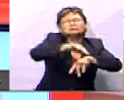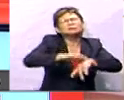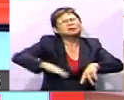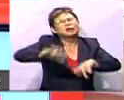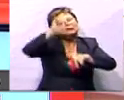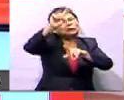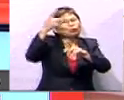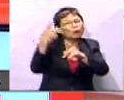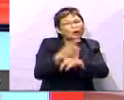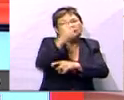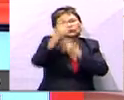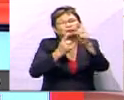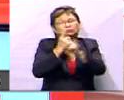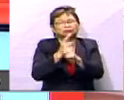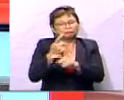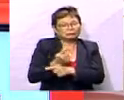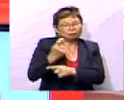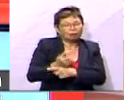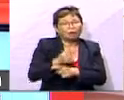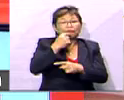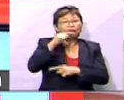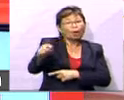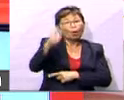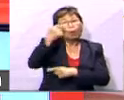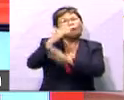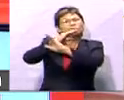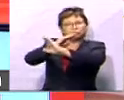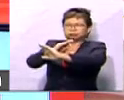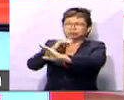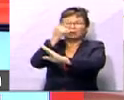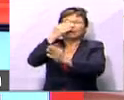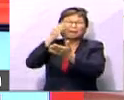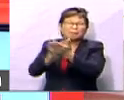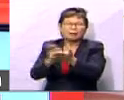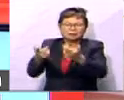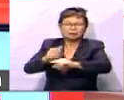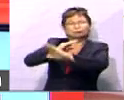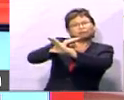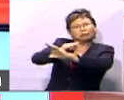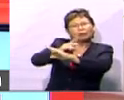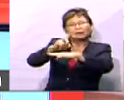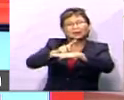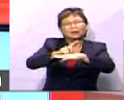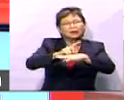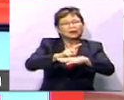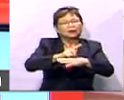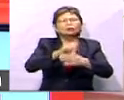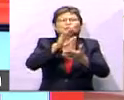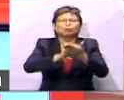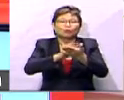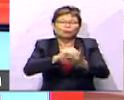sekurang-kurangnya sekali dalam setahun. Arahan dibuat untuk mengelakkan kejadian yang tidak diingini di institusi pendidikan